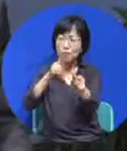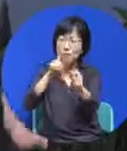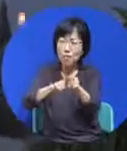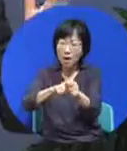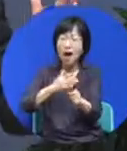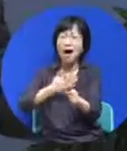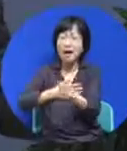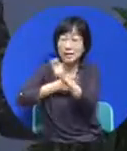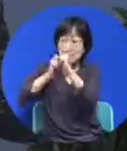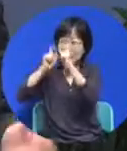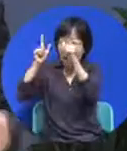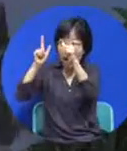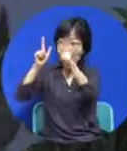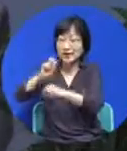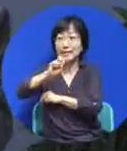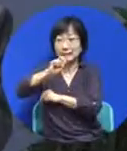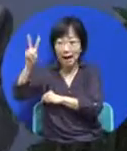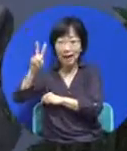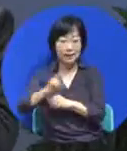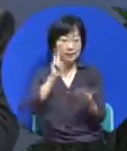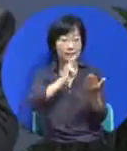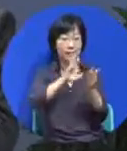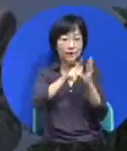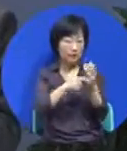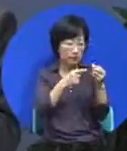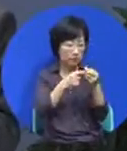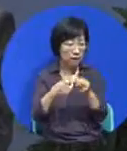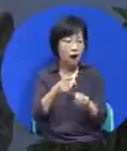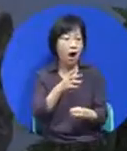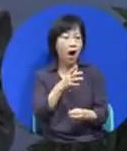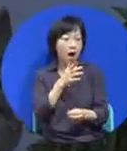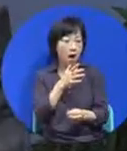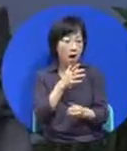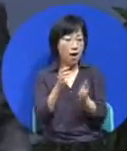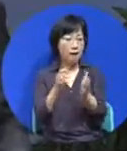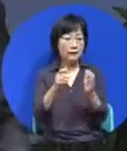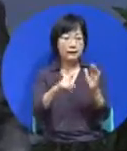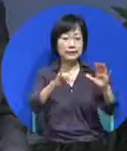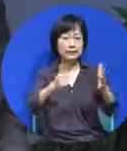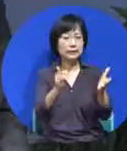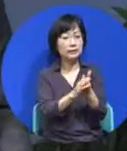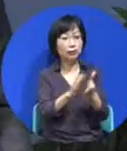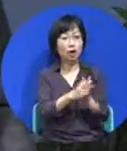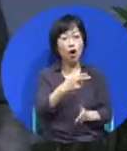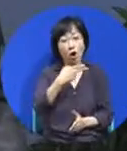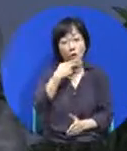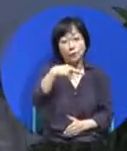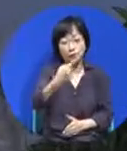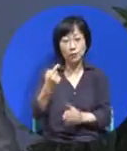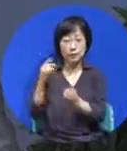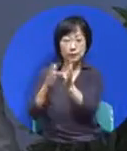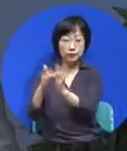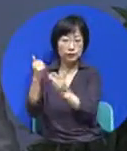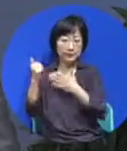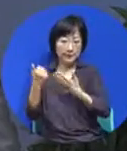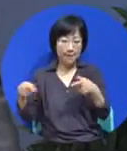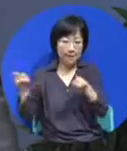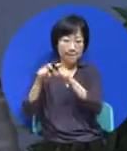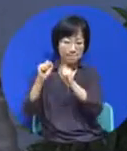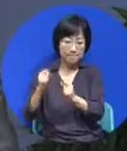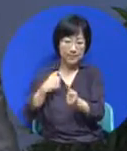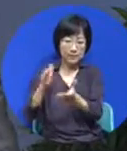이 세상 친구 없어도 예수님이 나의 친구이기 때문에 괜찮다 이렇게 말한 거예요. You see, if you have to understand why God sent the Christ, for